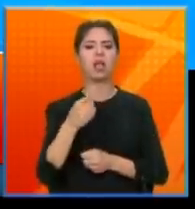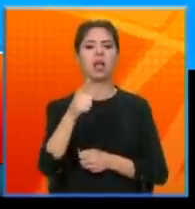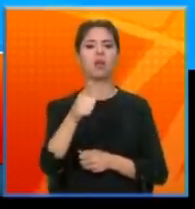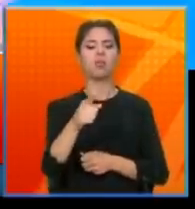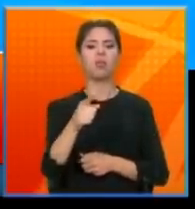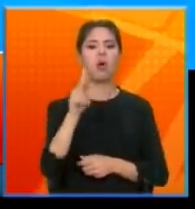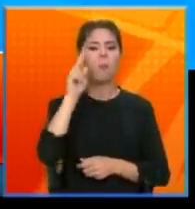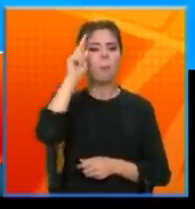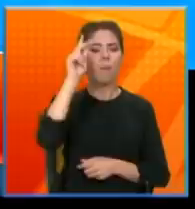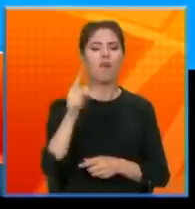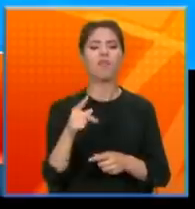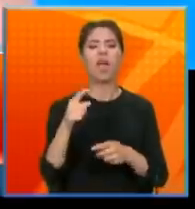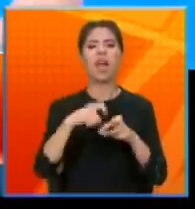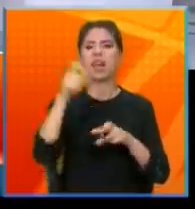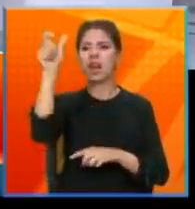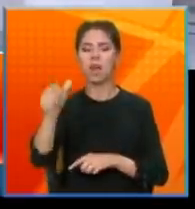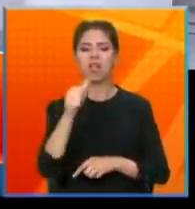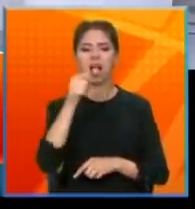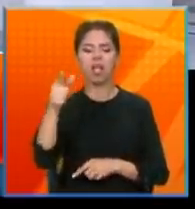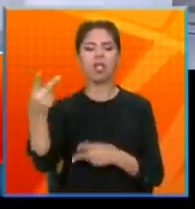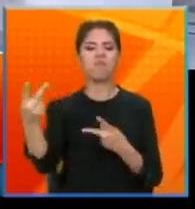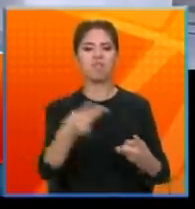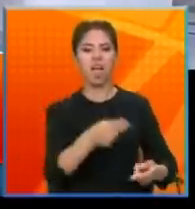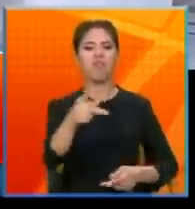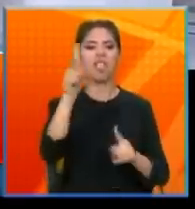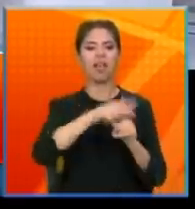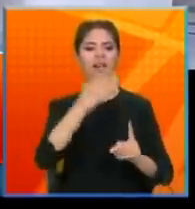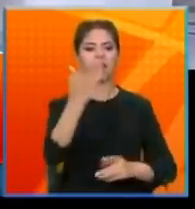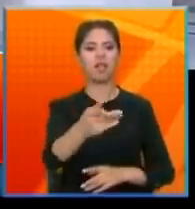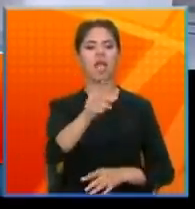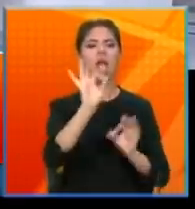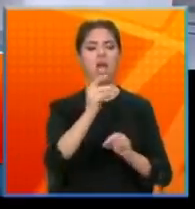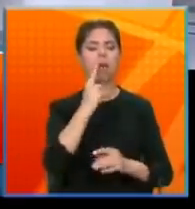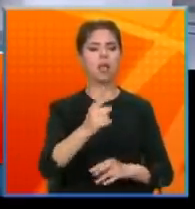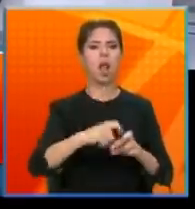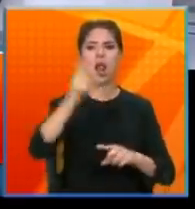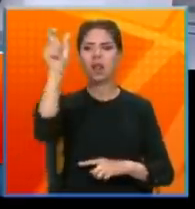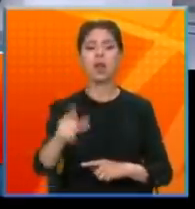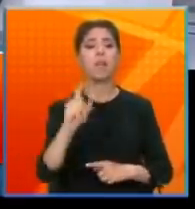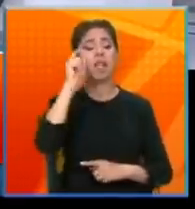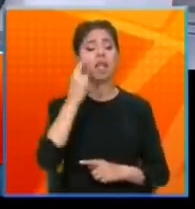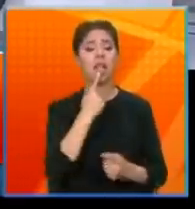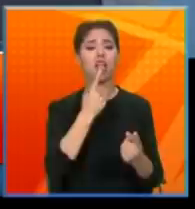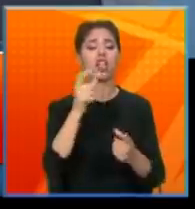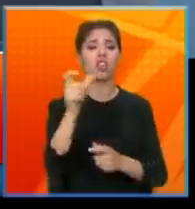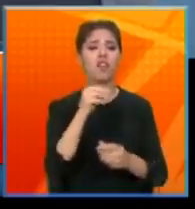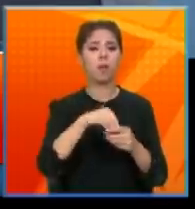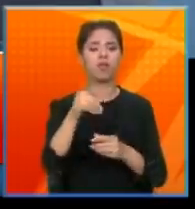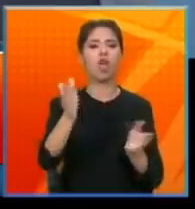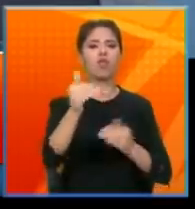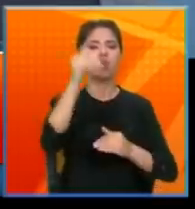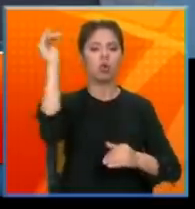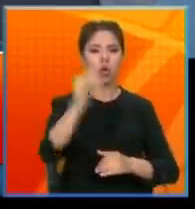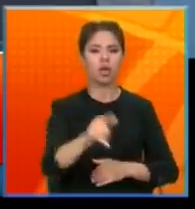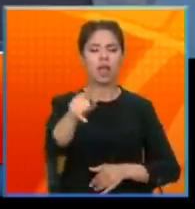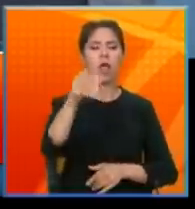mafya kaçırdı. İşte mafya Ramazan. Bugün aramızda... İsmi sık sık zikredilen Ramazan Kaya iddialara cevap vermek için stüdyodaydı. Siz